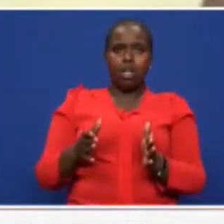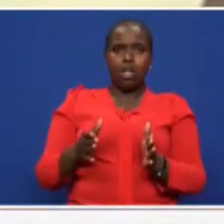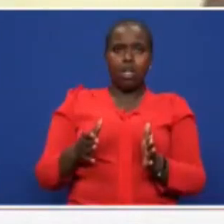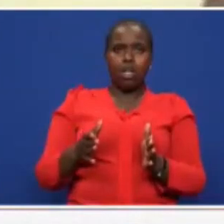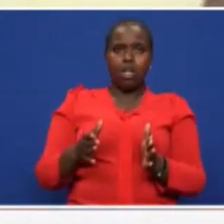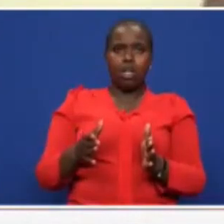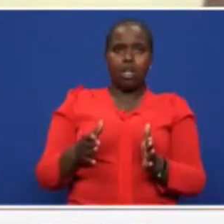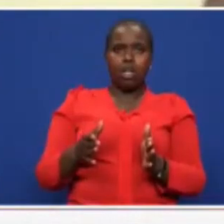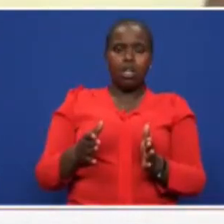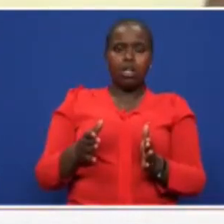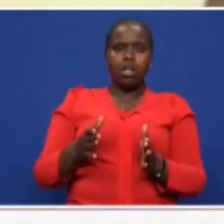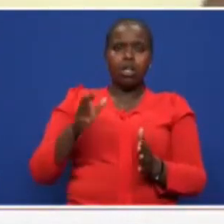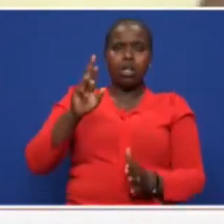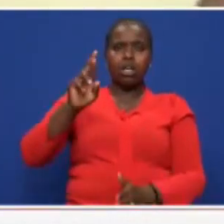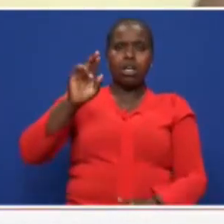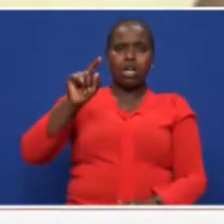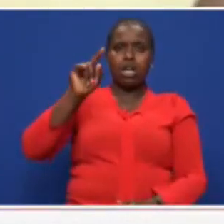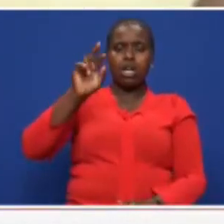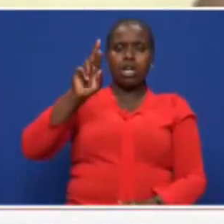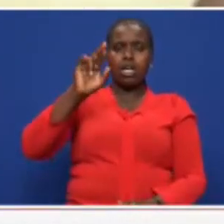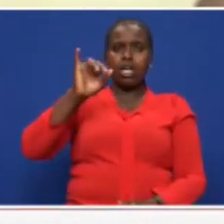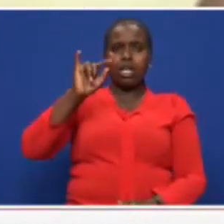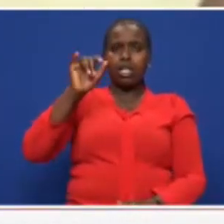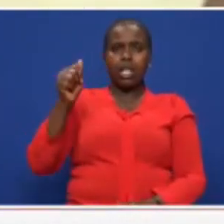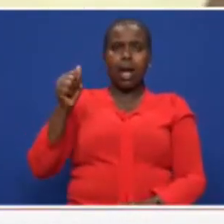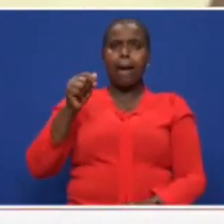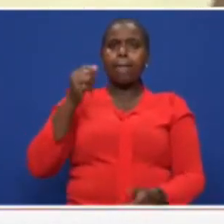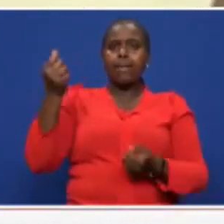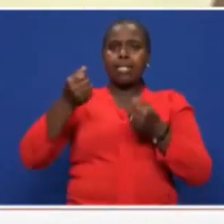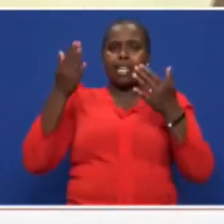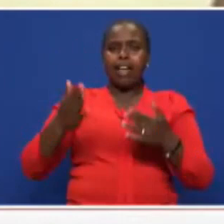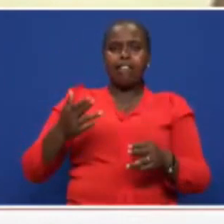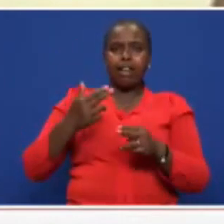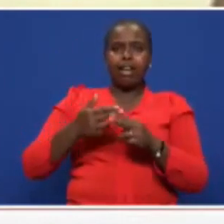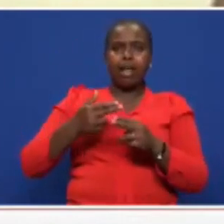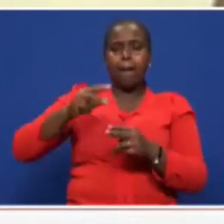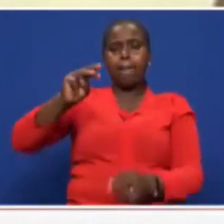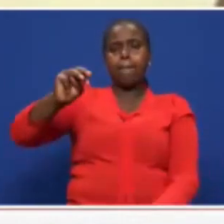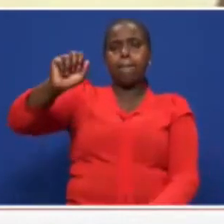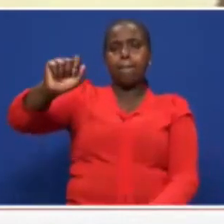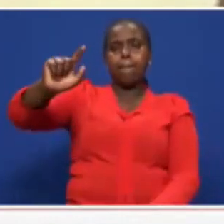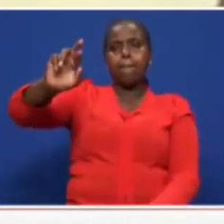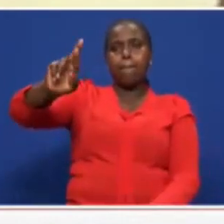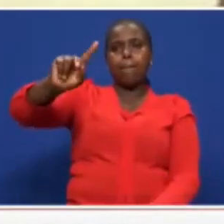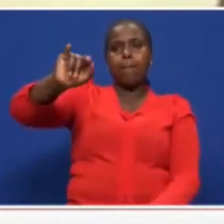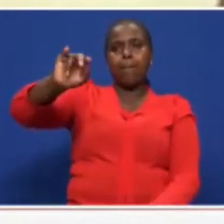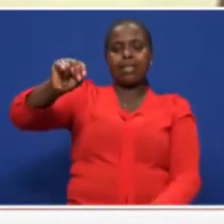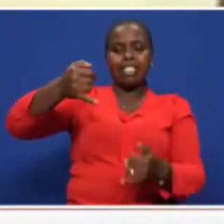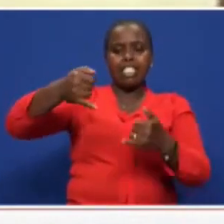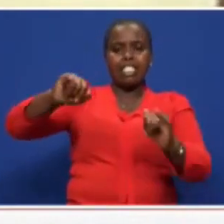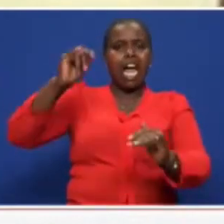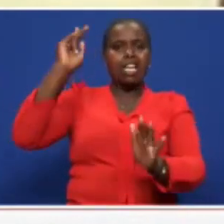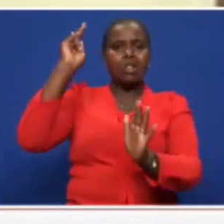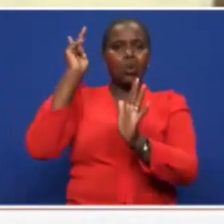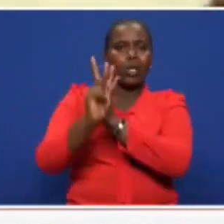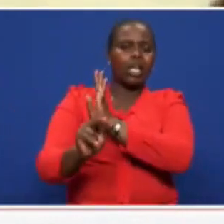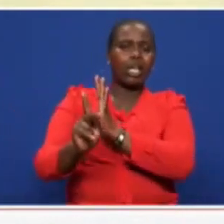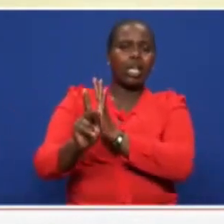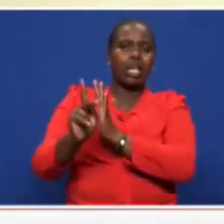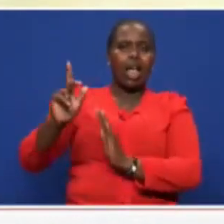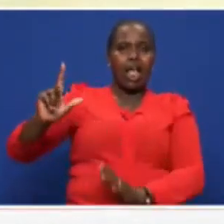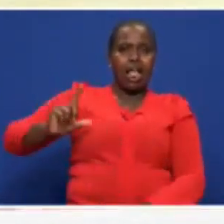mbele ya hakimu Mkaidi Rita Amwai. Dereva huyo Martin Mwenza Kimeo anashtakiwa kwa jaribio la mauaji ya afisa wa